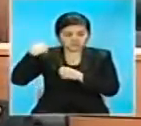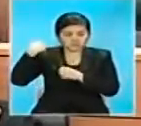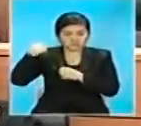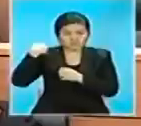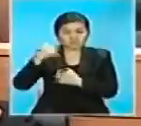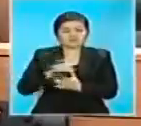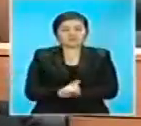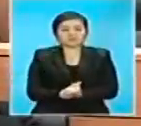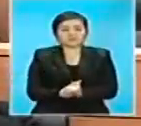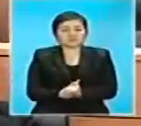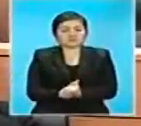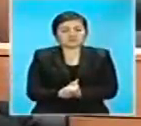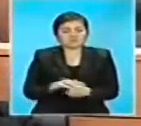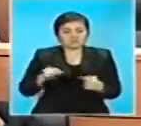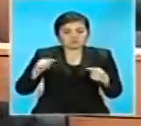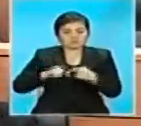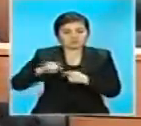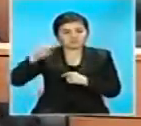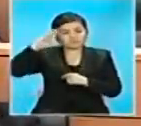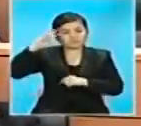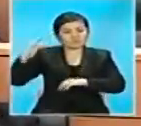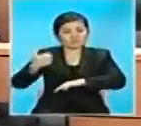ของการหลังปฏิวัติ